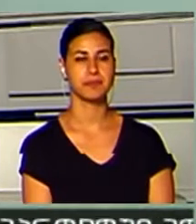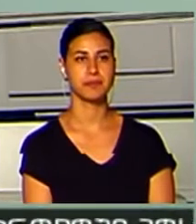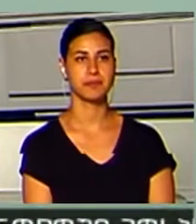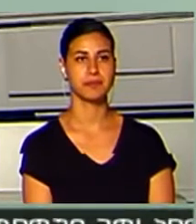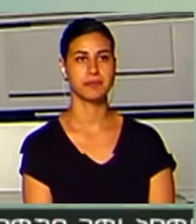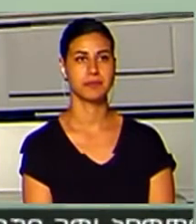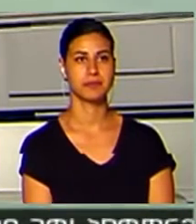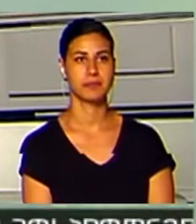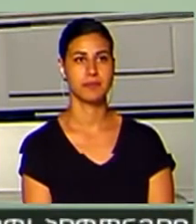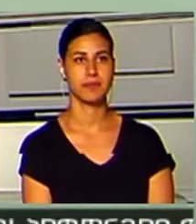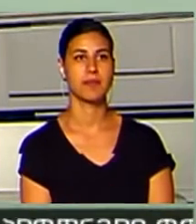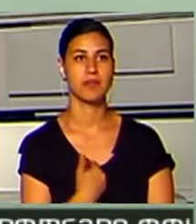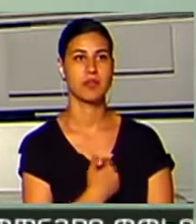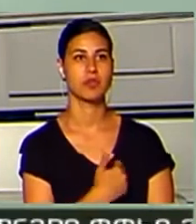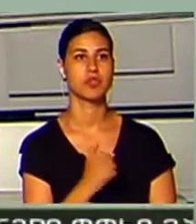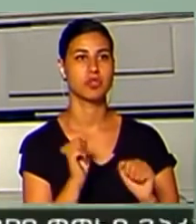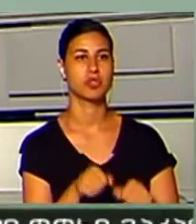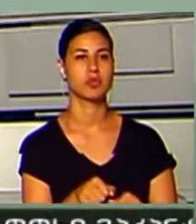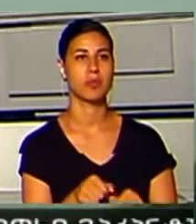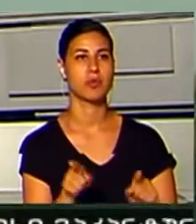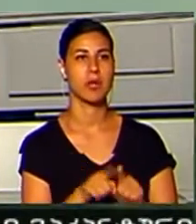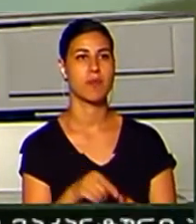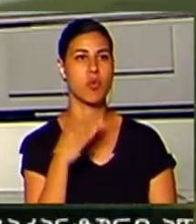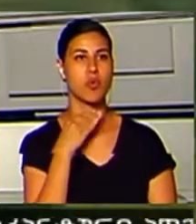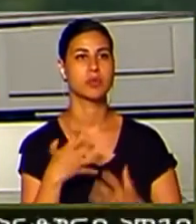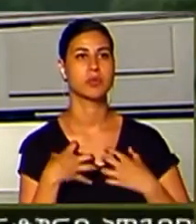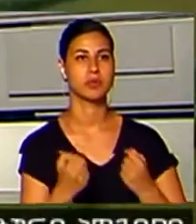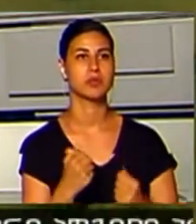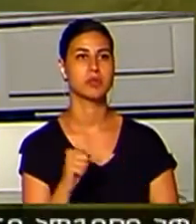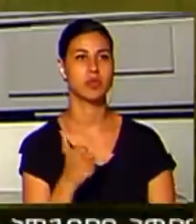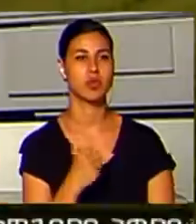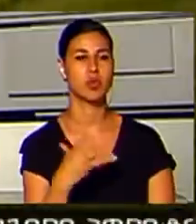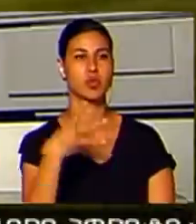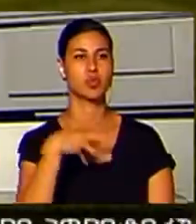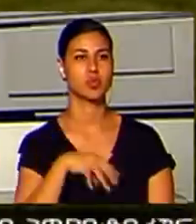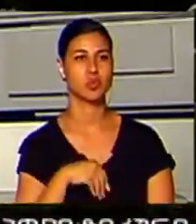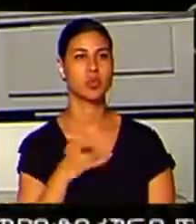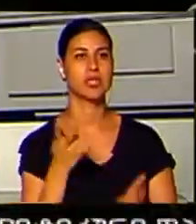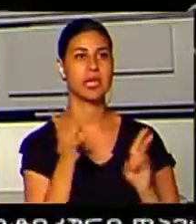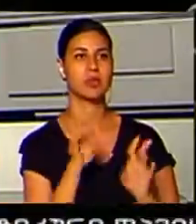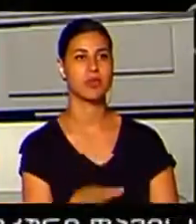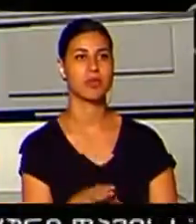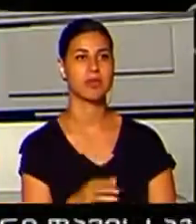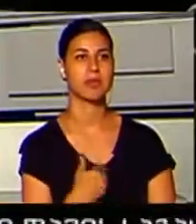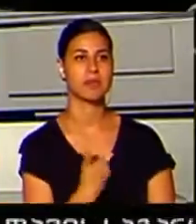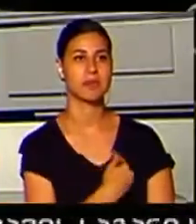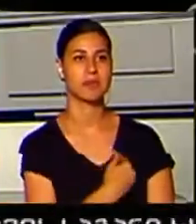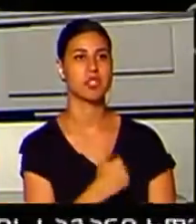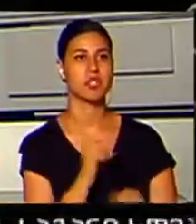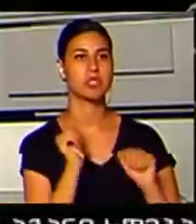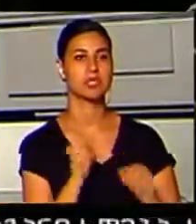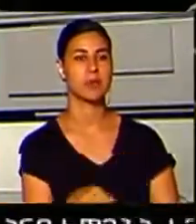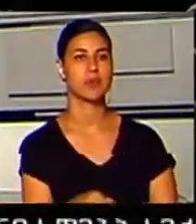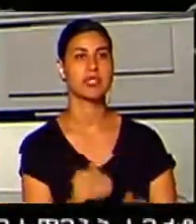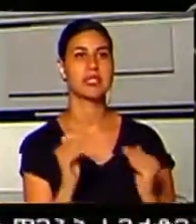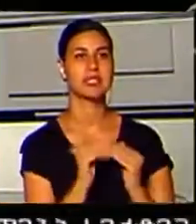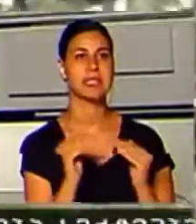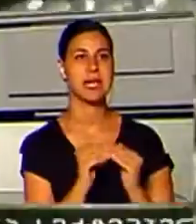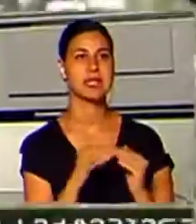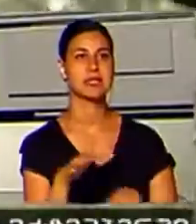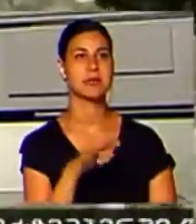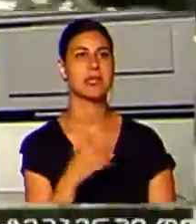Ნეტავ შეიძლებოდეს ხორცი წაიყარო ტანიდან, როგორც ტალავარი და სული ზემოთ დატოვო. ნეტავ შეიძლებოდეს ჩამოქცეული სახლის ბანი